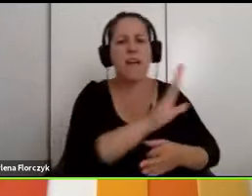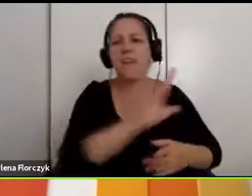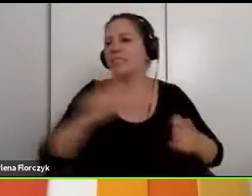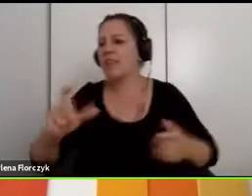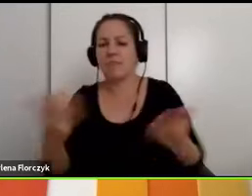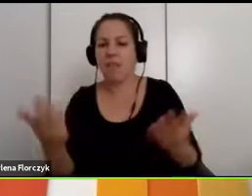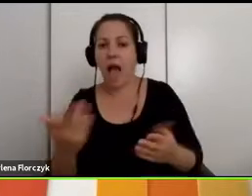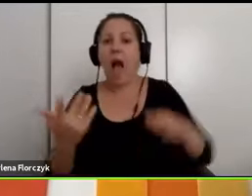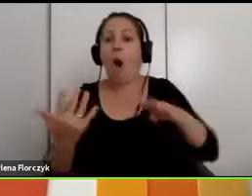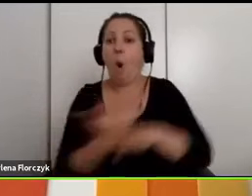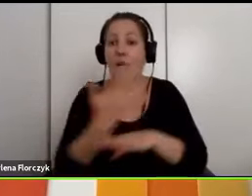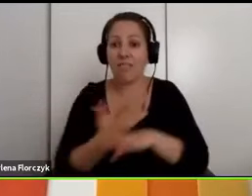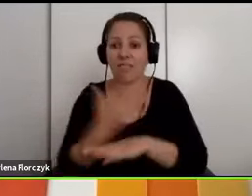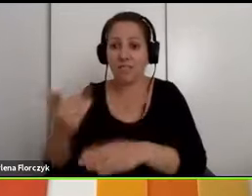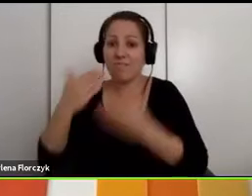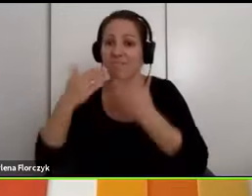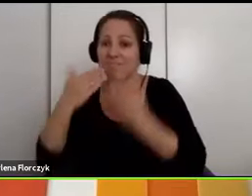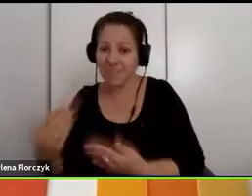ognisko pozwala na to,